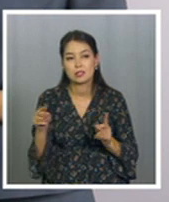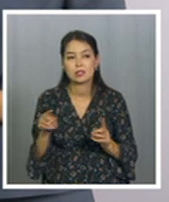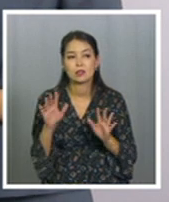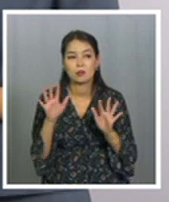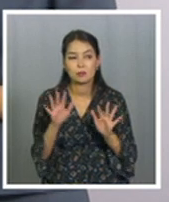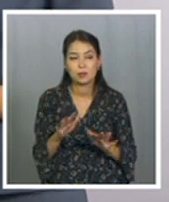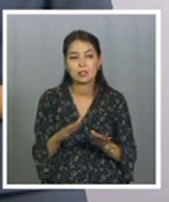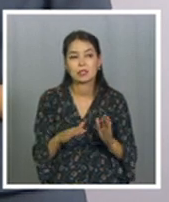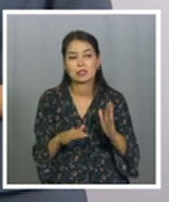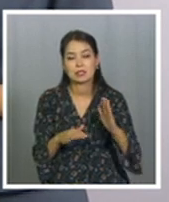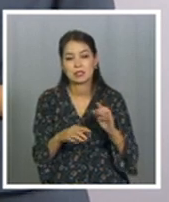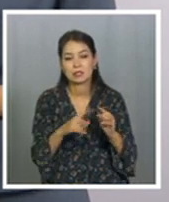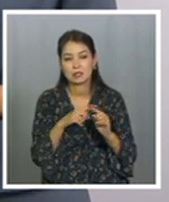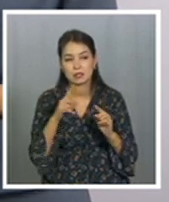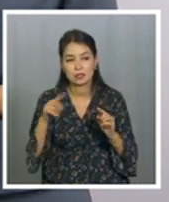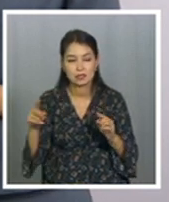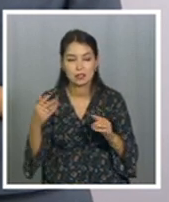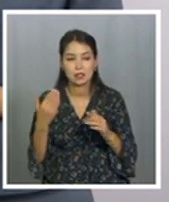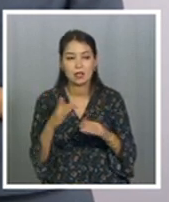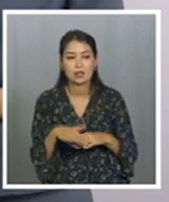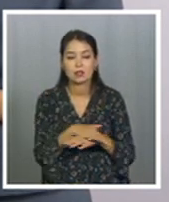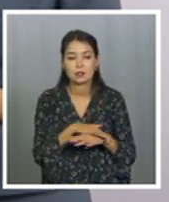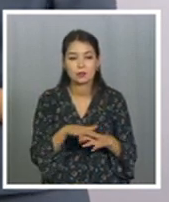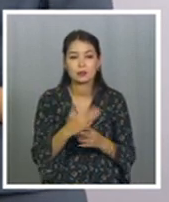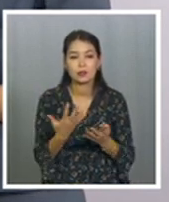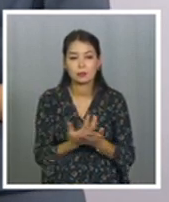қисық сызықты трапецияның ауданын табыңыз.